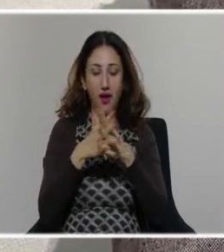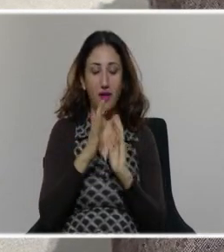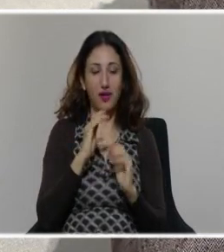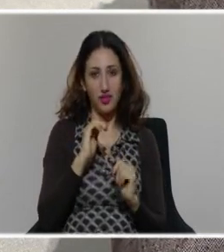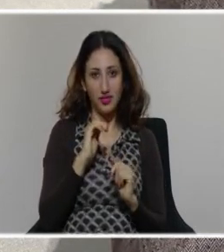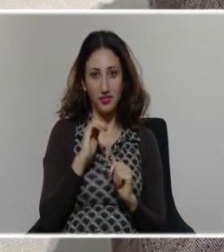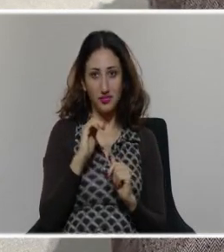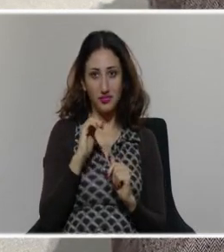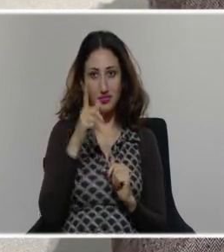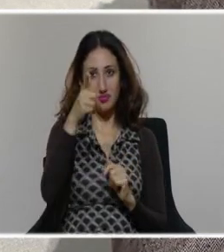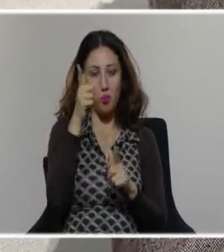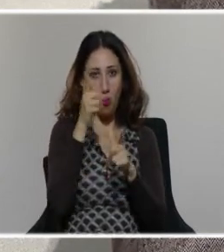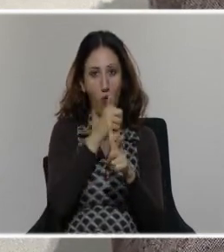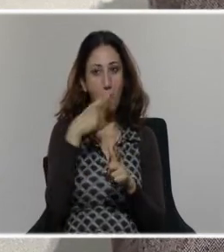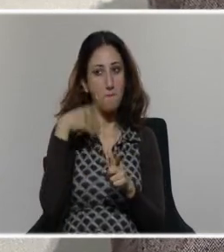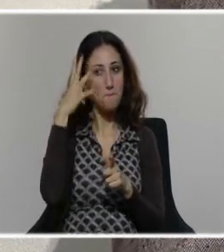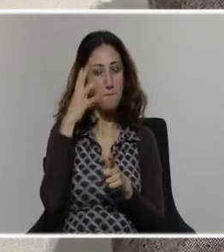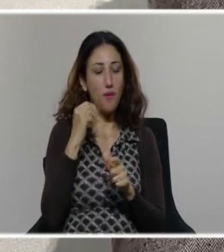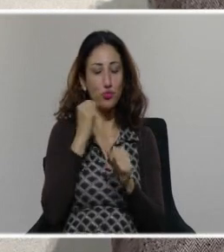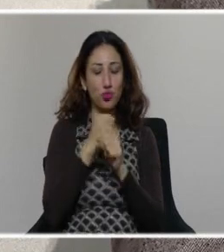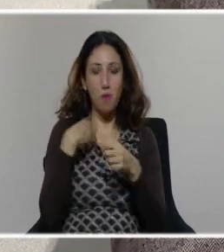جدا. وانا ببقى